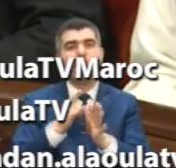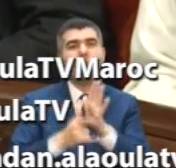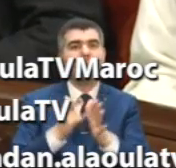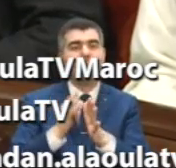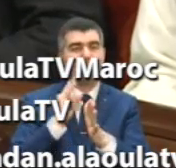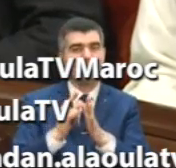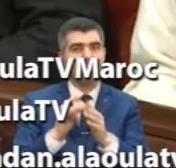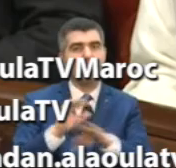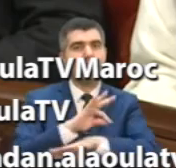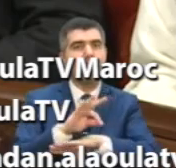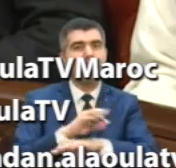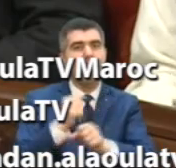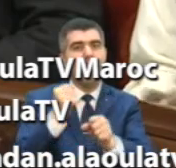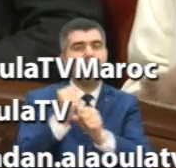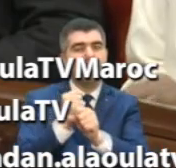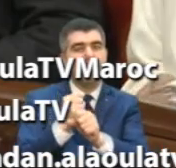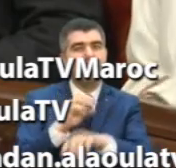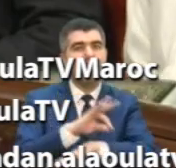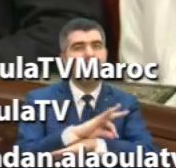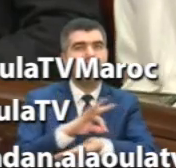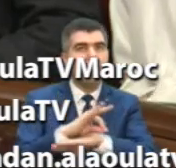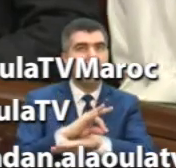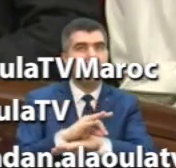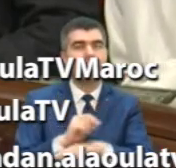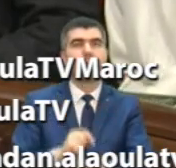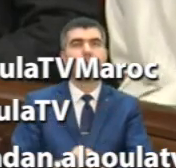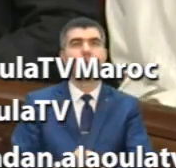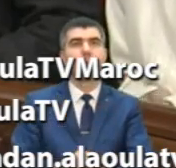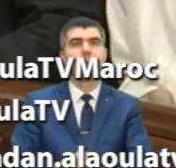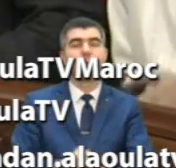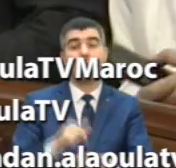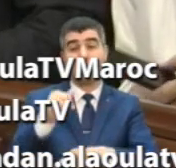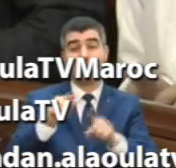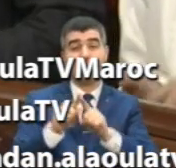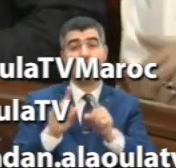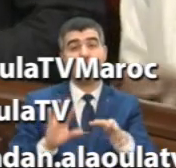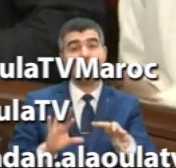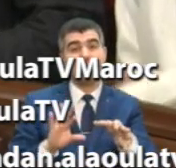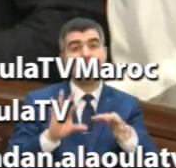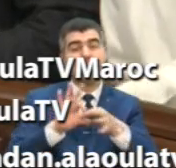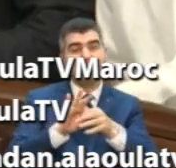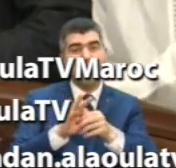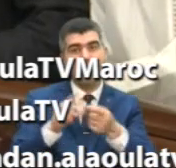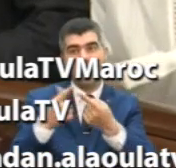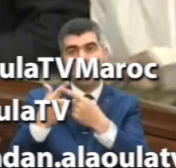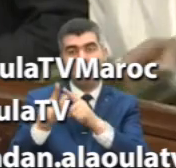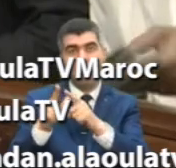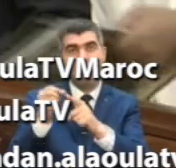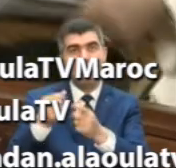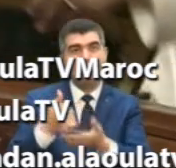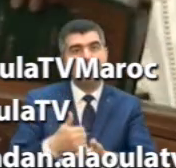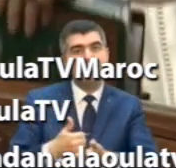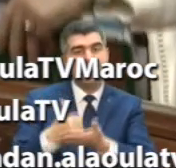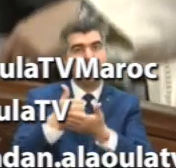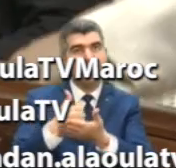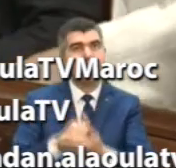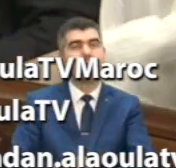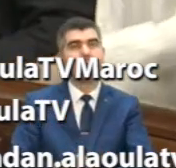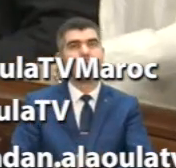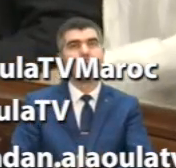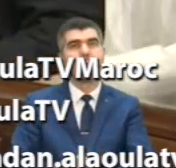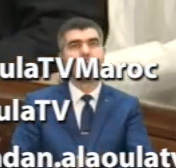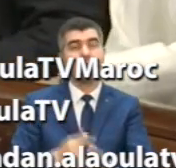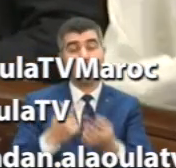واللي المكتب الوطني عنده عدة اتفاقيات مع مؤسسات تمويلية على أساس أنه